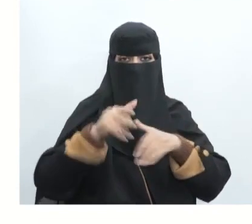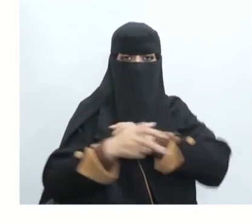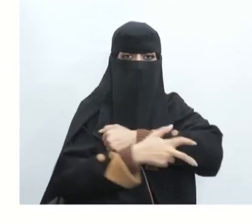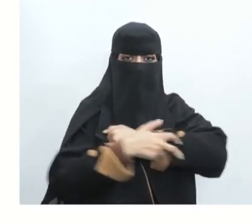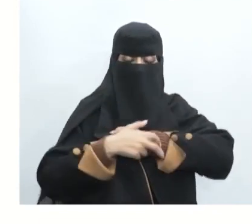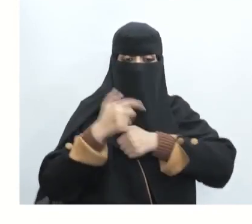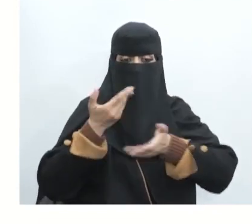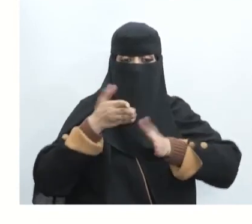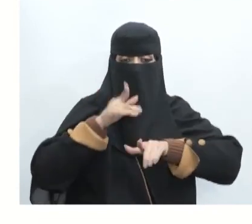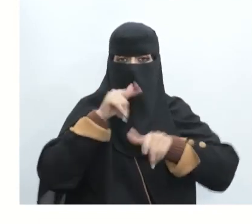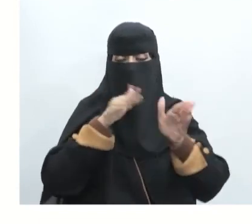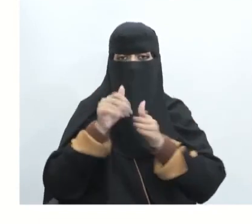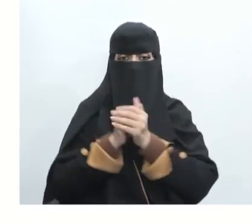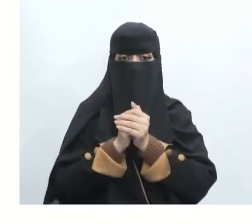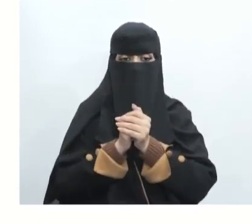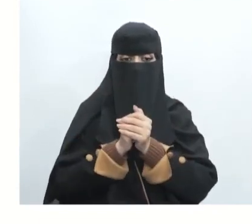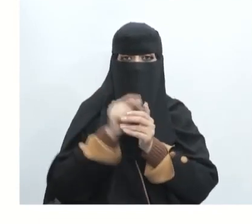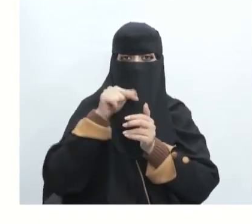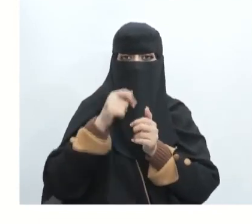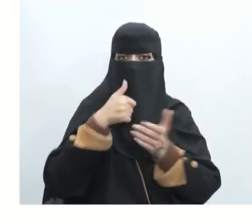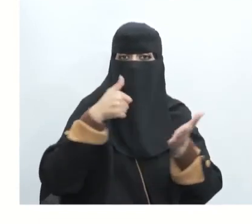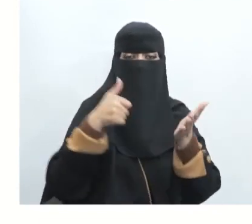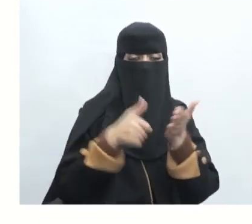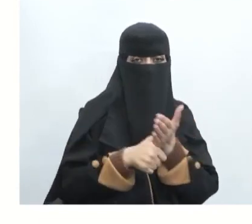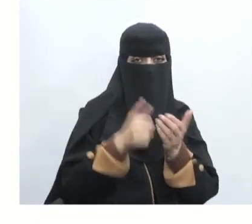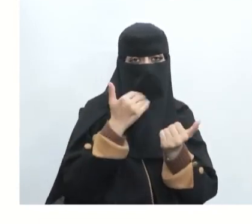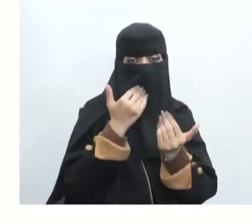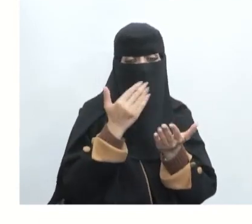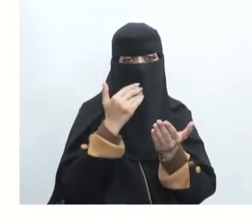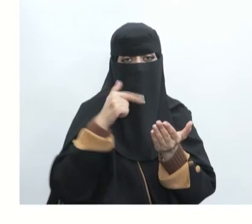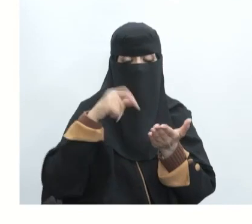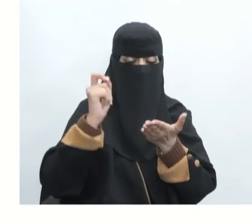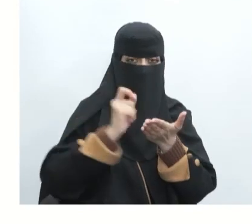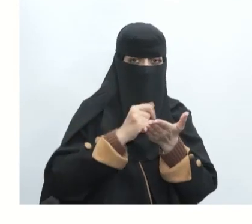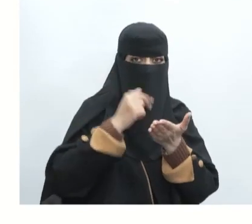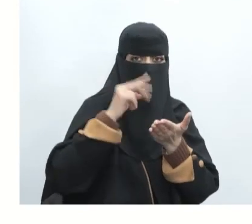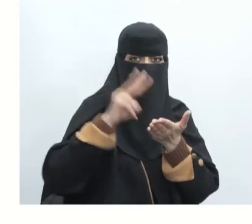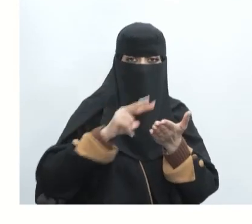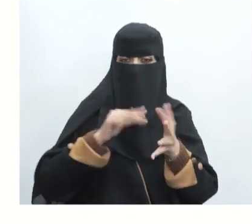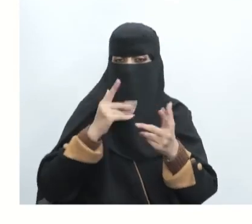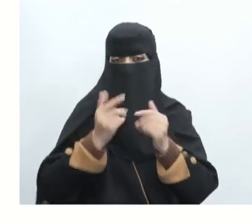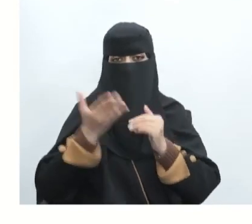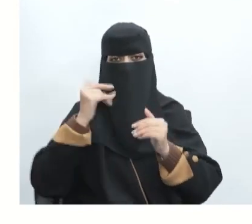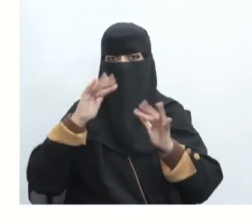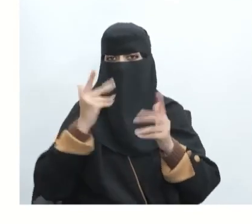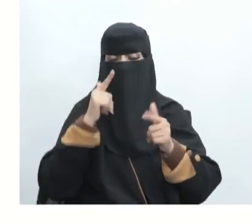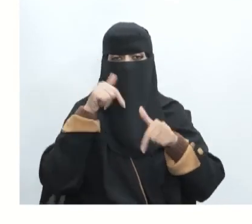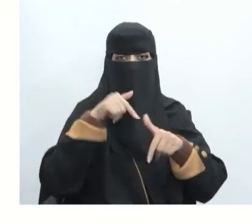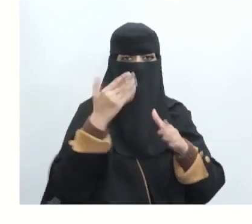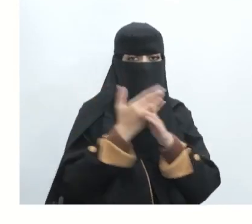ايضا ابناء وبنات الطلاب الاميه عواملها وما هي الاميه قبل ذلك